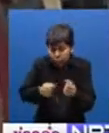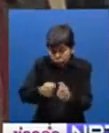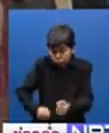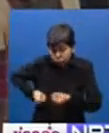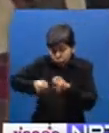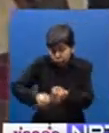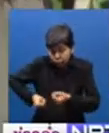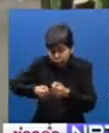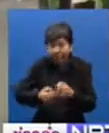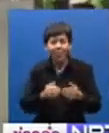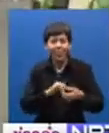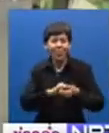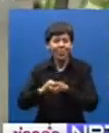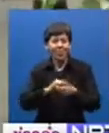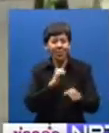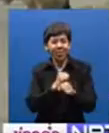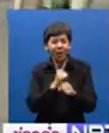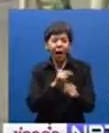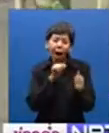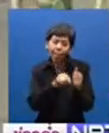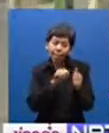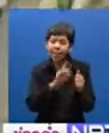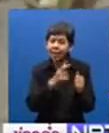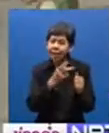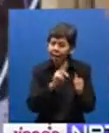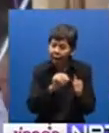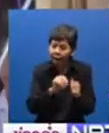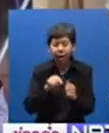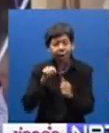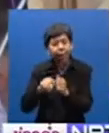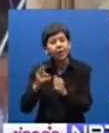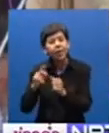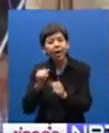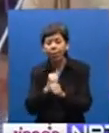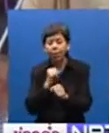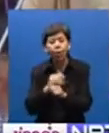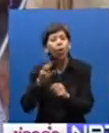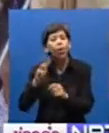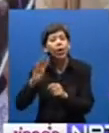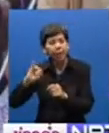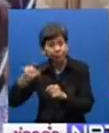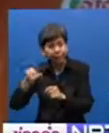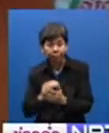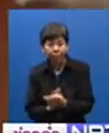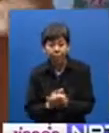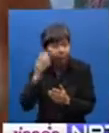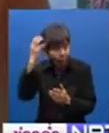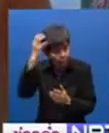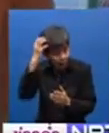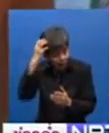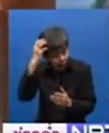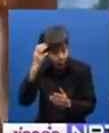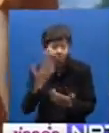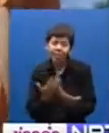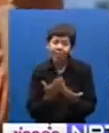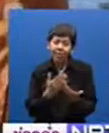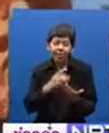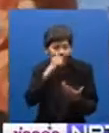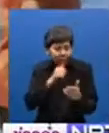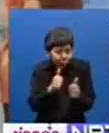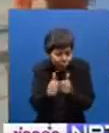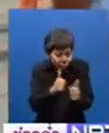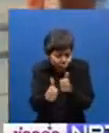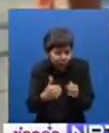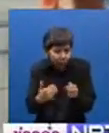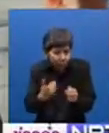าวเพื่อเชื่อมสัมพันธ์ไมตรีระหว่างอำเภอเชียงคานและเมืองชนะคามแขวงเวียงจันทน์สาธารณรัฐประชาธิปไตยประชาชนลาว